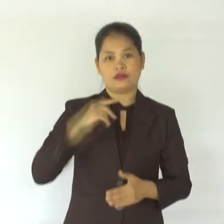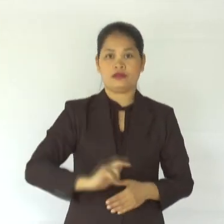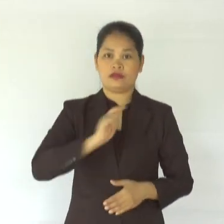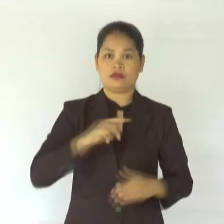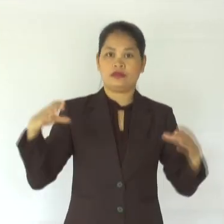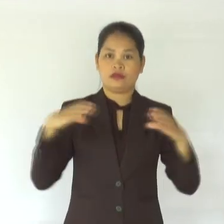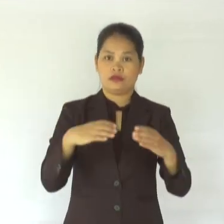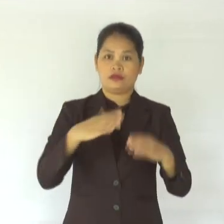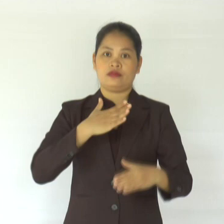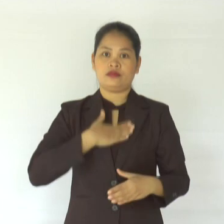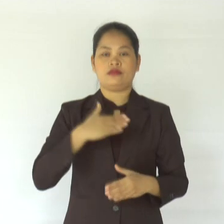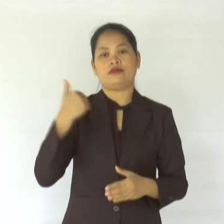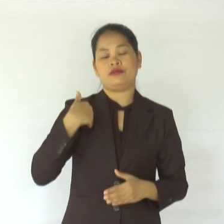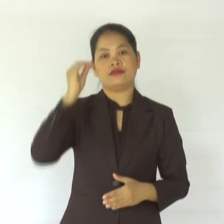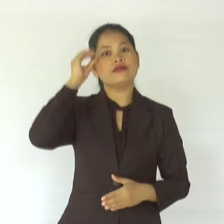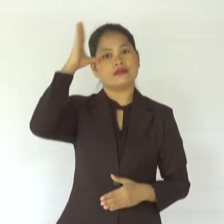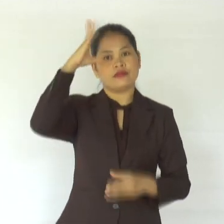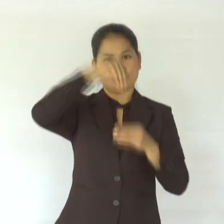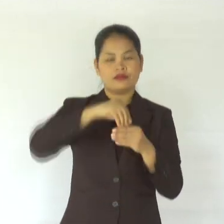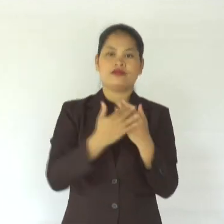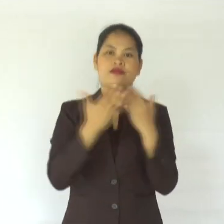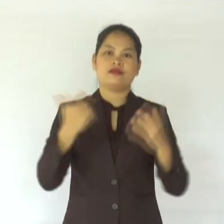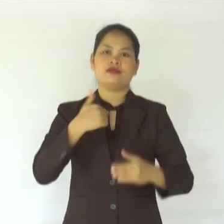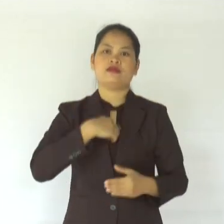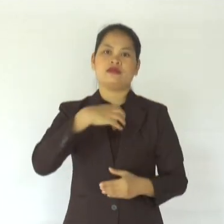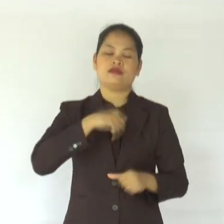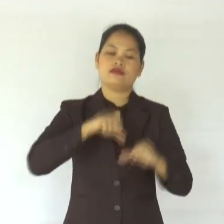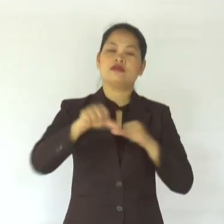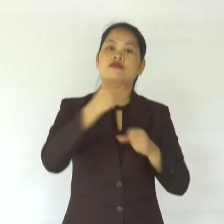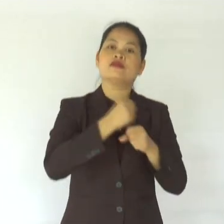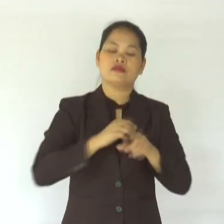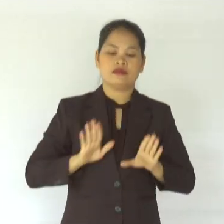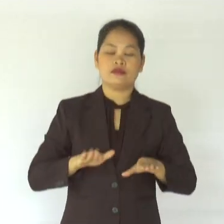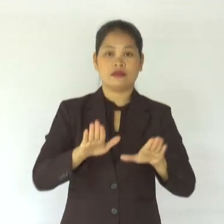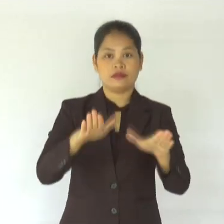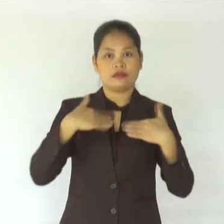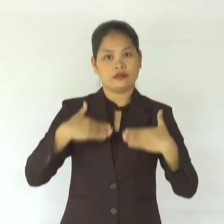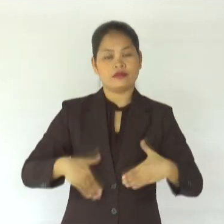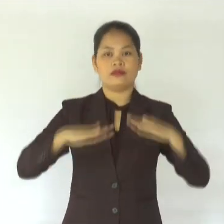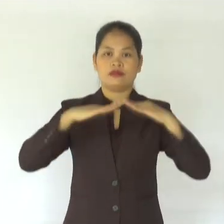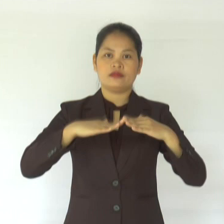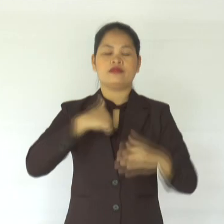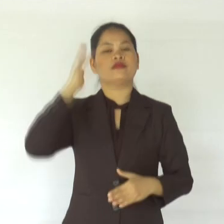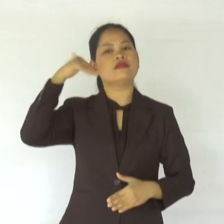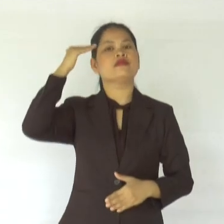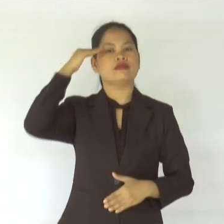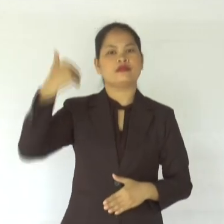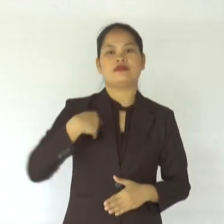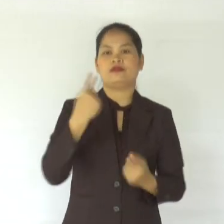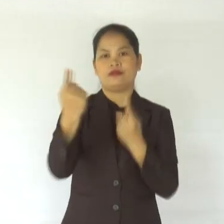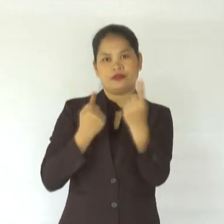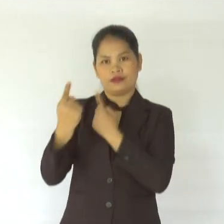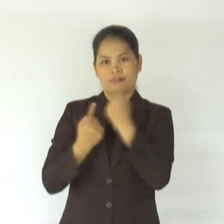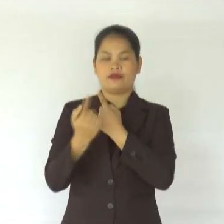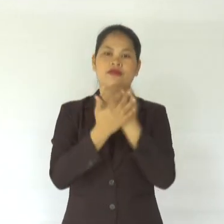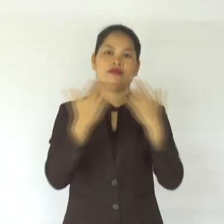giờ chụp chia đam tay đai. Nhưng trong trong một to ca ni cắt đê kho ai được tiền, đang dừng không tha miên phiêu căn tay trán. Bờ sân chỉ viên là cá, nhưng trong